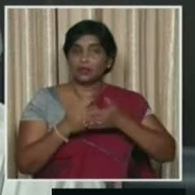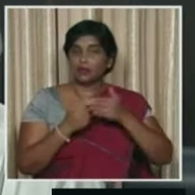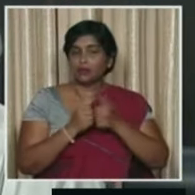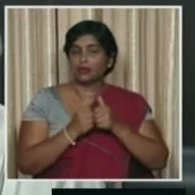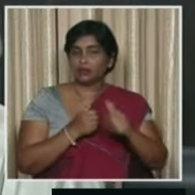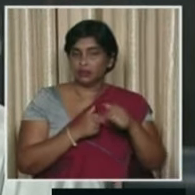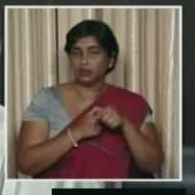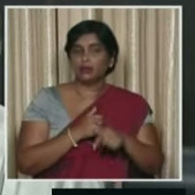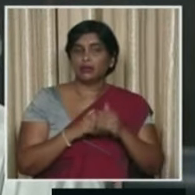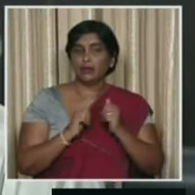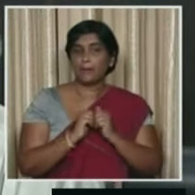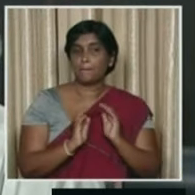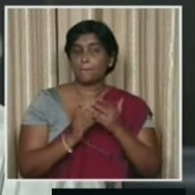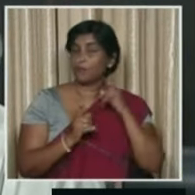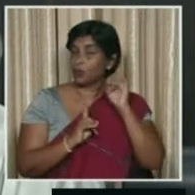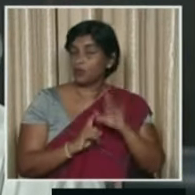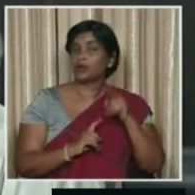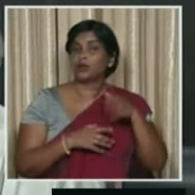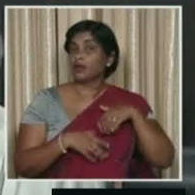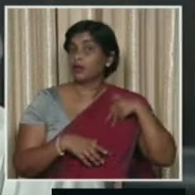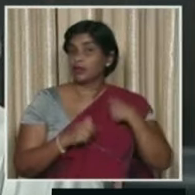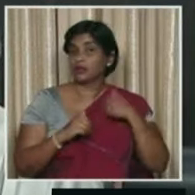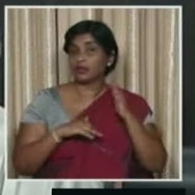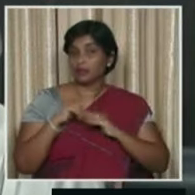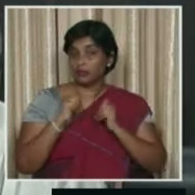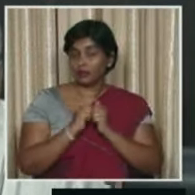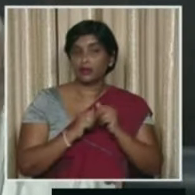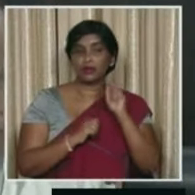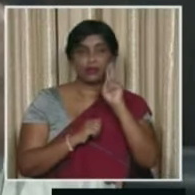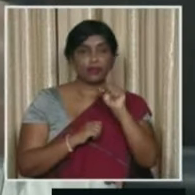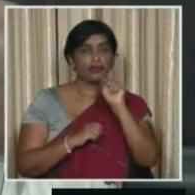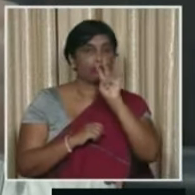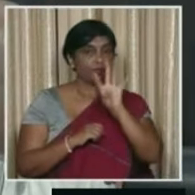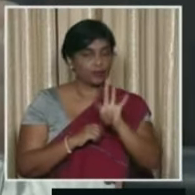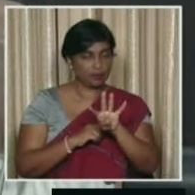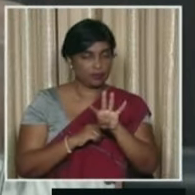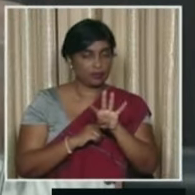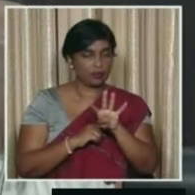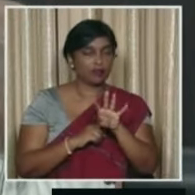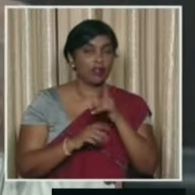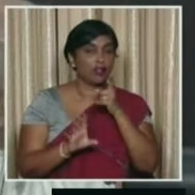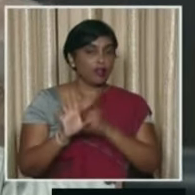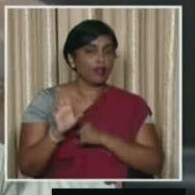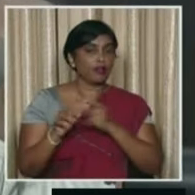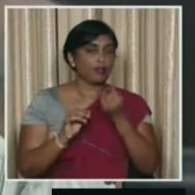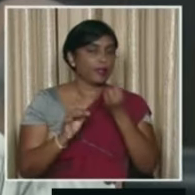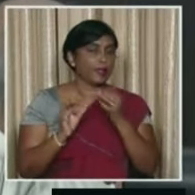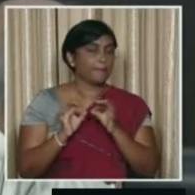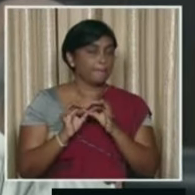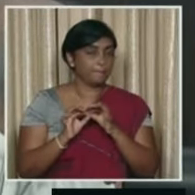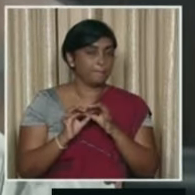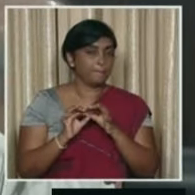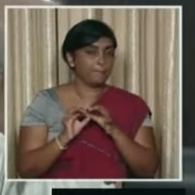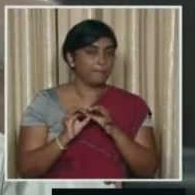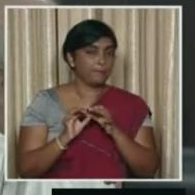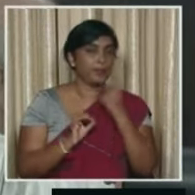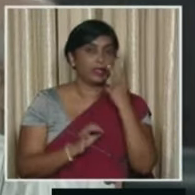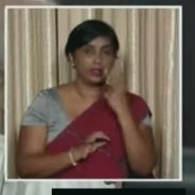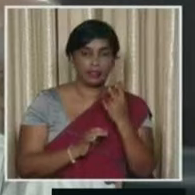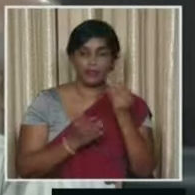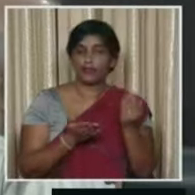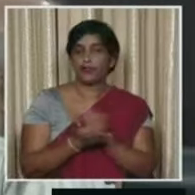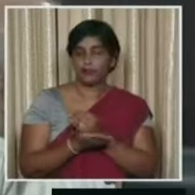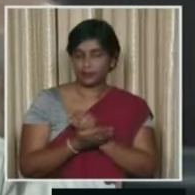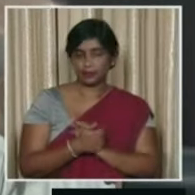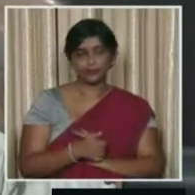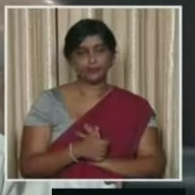කටයුතු ක්‍රියාත්මක හේබැවින් එහි මූලික කටයුතු 2024 වර්ෂයේ වෙනුවෙන් රුපියල් බිලියන 2ක් වෙන්